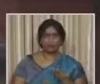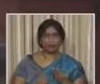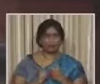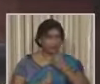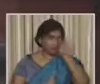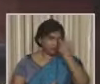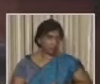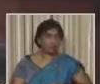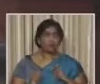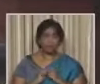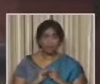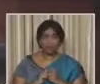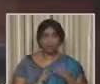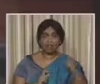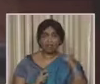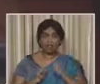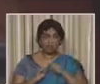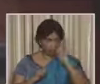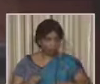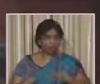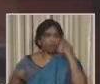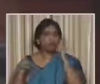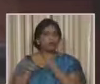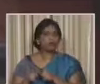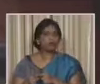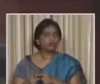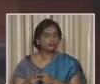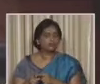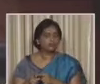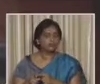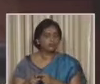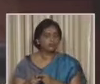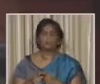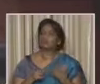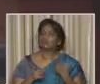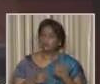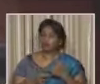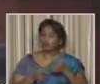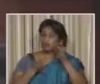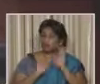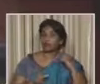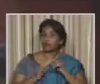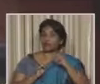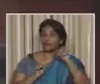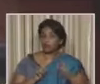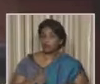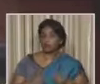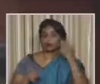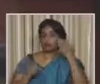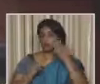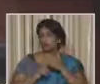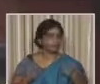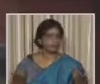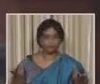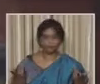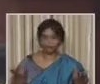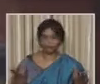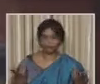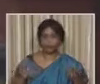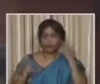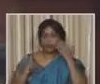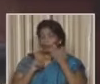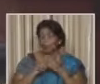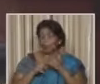தீர்த்துக் கொள்கின்றார். எனவே இது தொடர்பாக சரியாக உரையாடல்களுக்கு இலக்காக்கப்படுவதில்லை. அது மாத்திரமல்ல, சரியான முறையில்